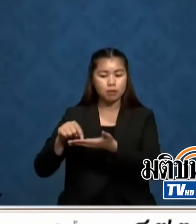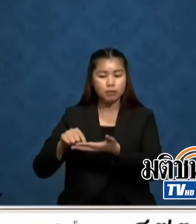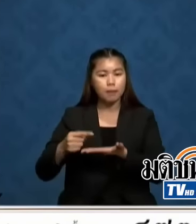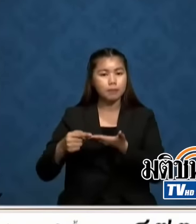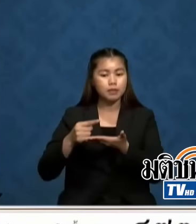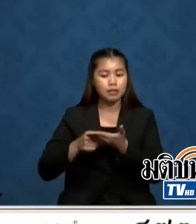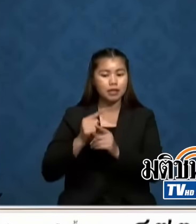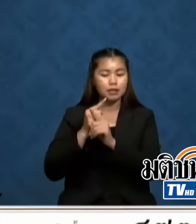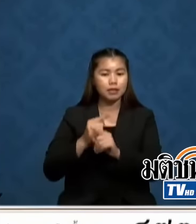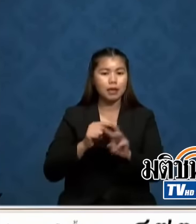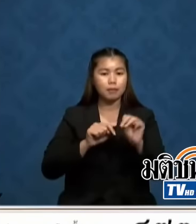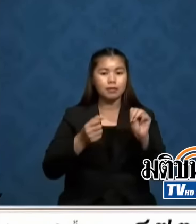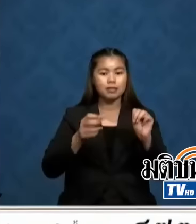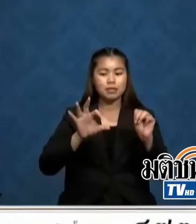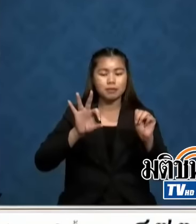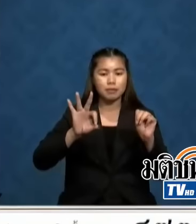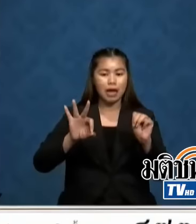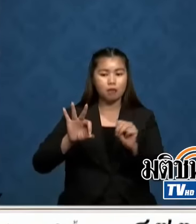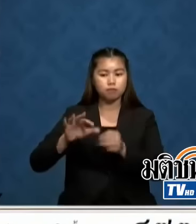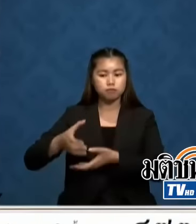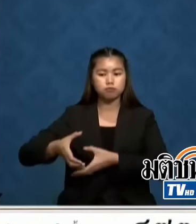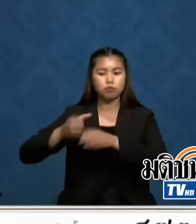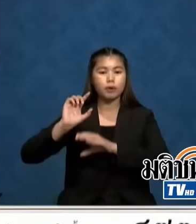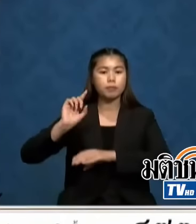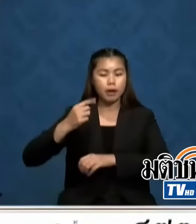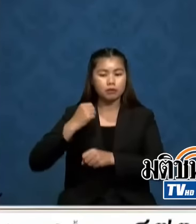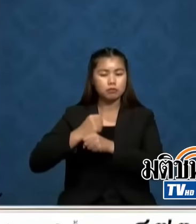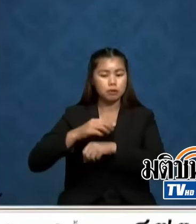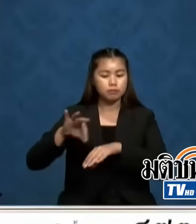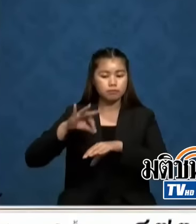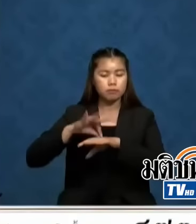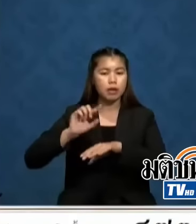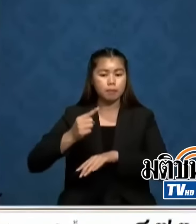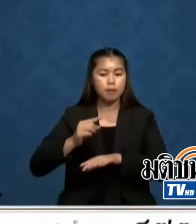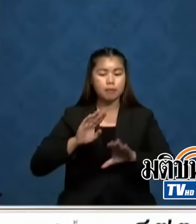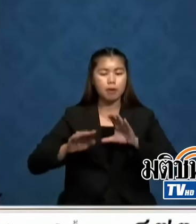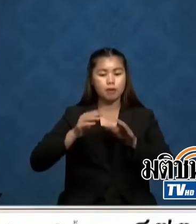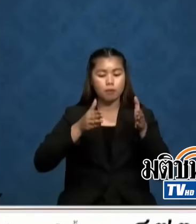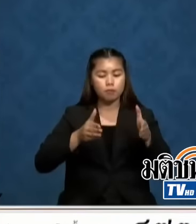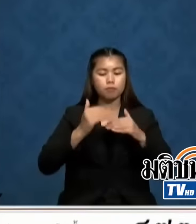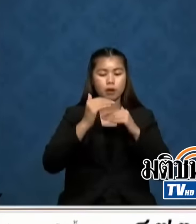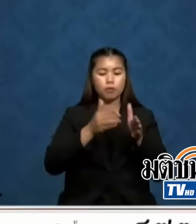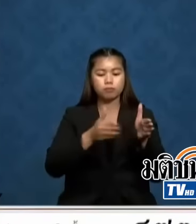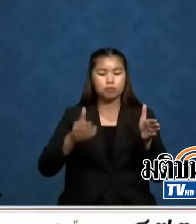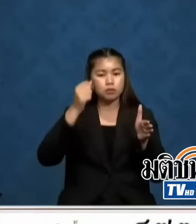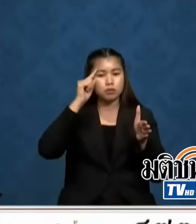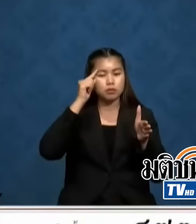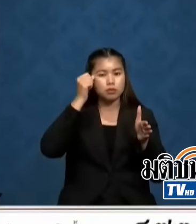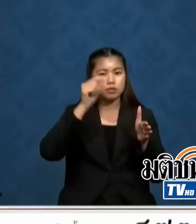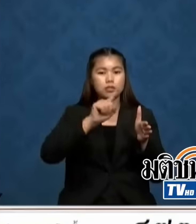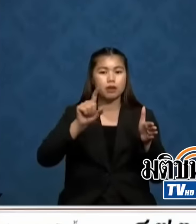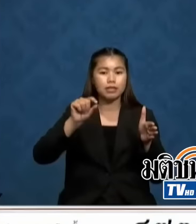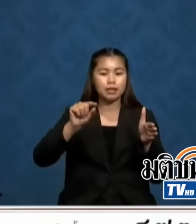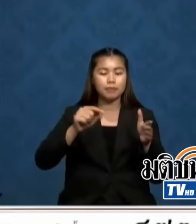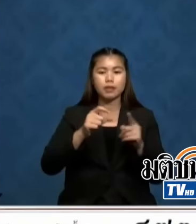ตามมาตรา19ของพรบสวตกลับมาใหม่โดยให้มีการแต่งตั้งให้แล้วเสร็จภายใน 120วันนั่นคือคำสั่งที่